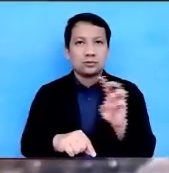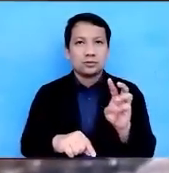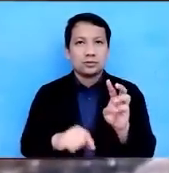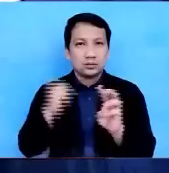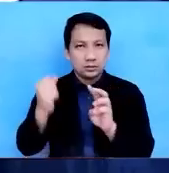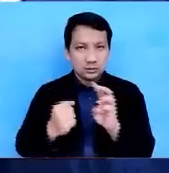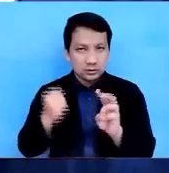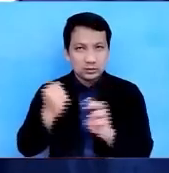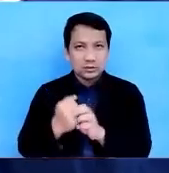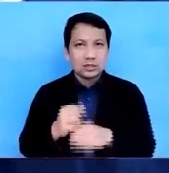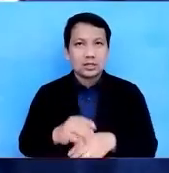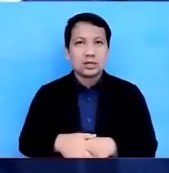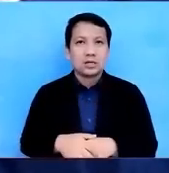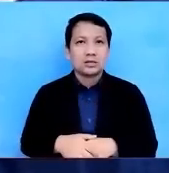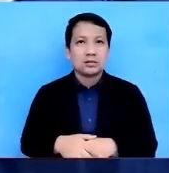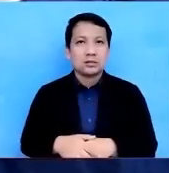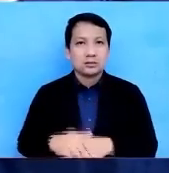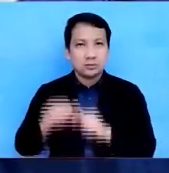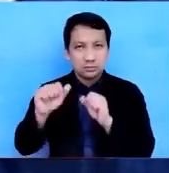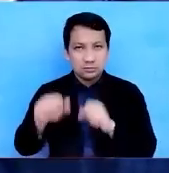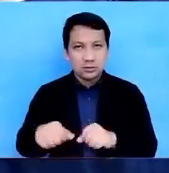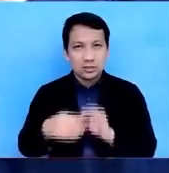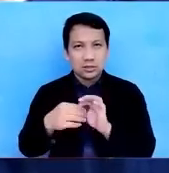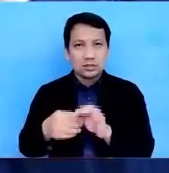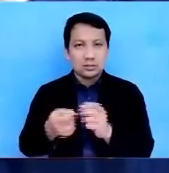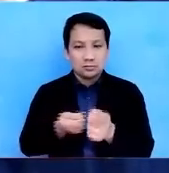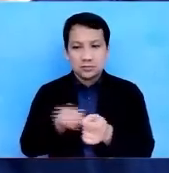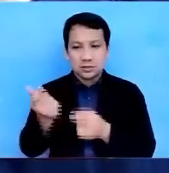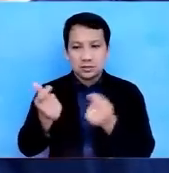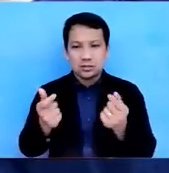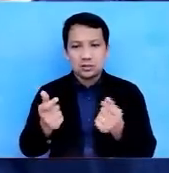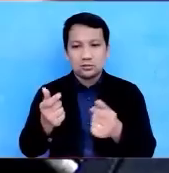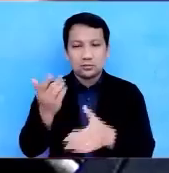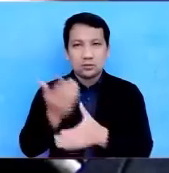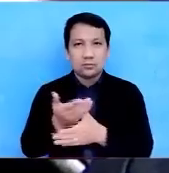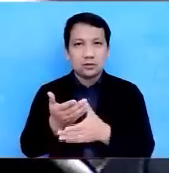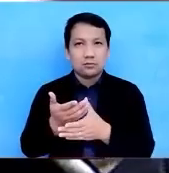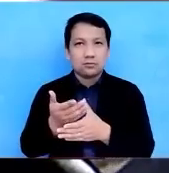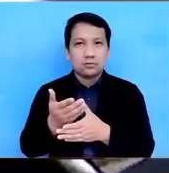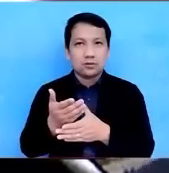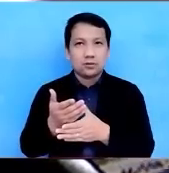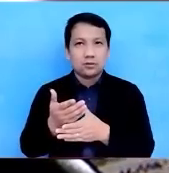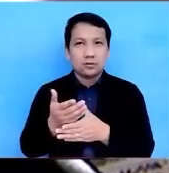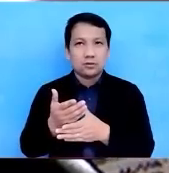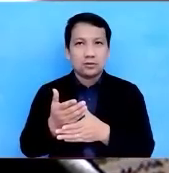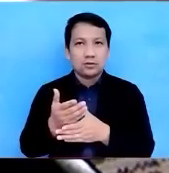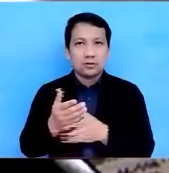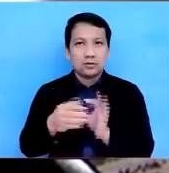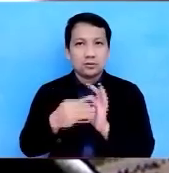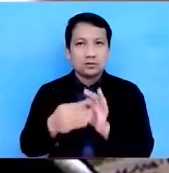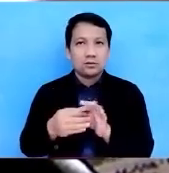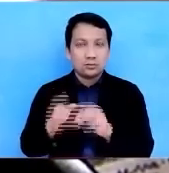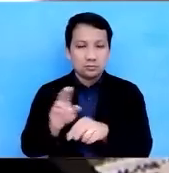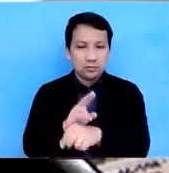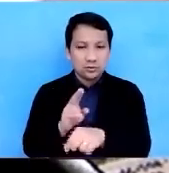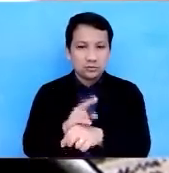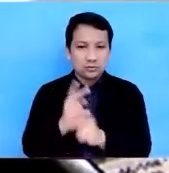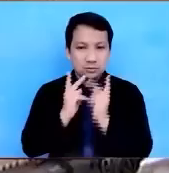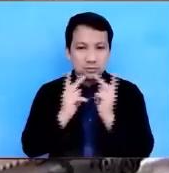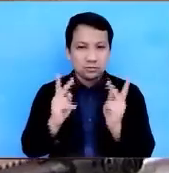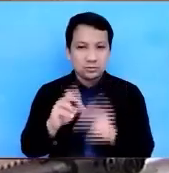pagkakakulong at posibilidad na matanggalan ng karapatang bumoto at habang buhay na disqualification sa paghawak sa public office.